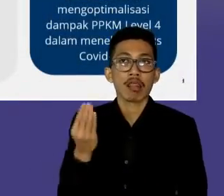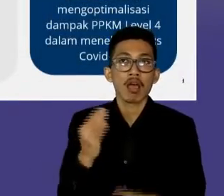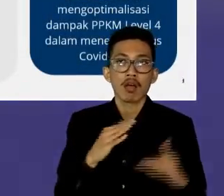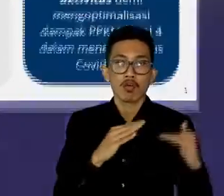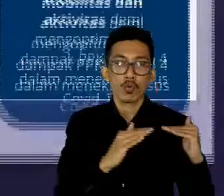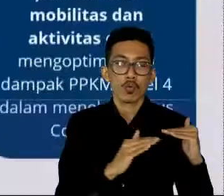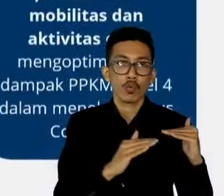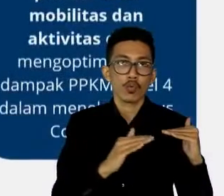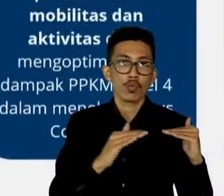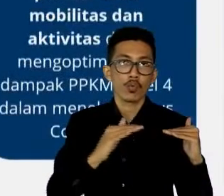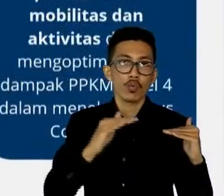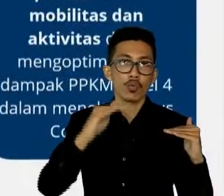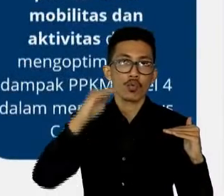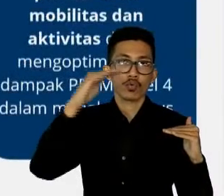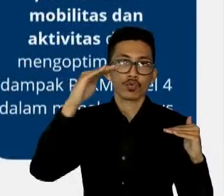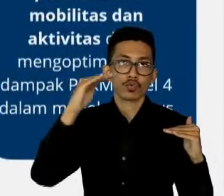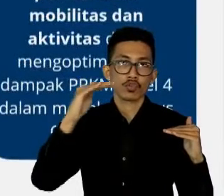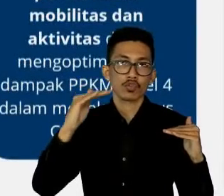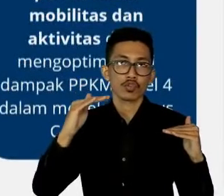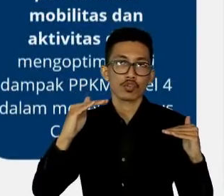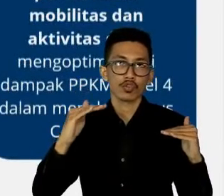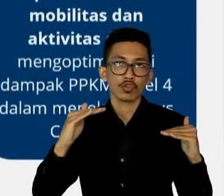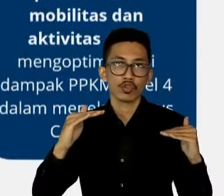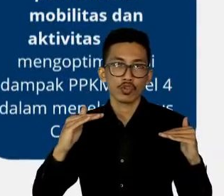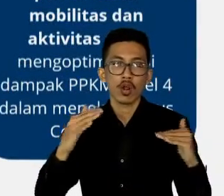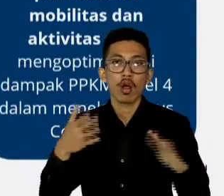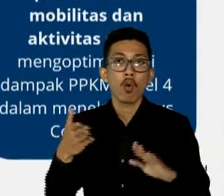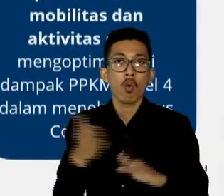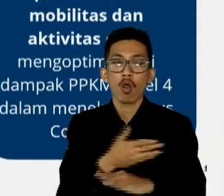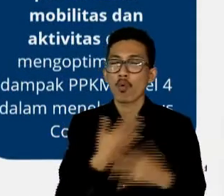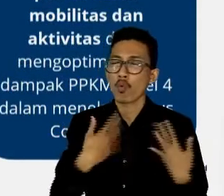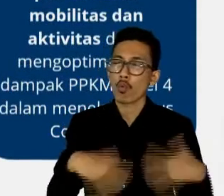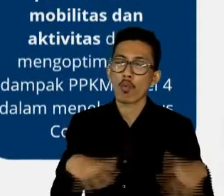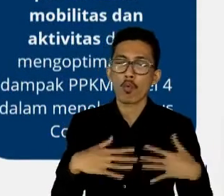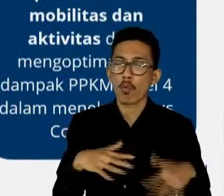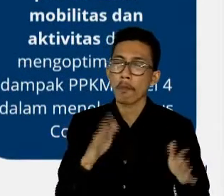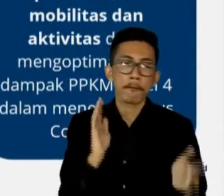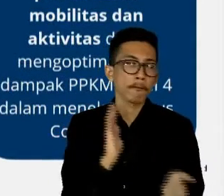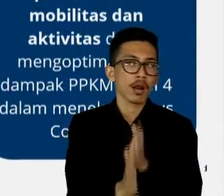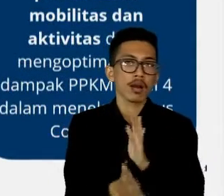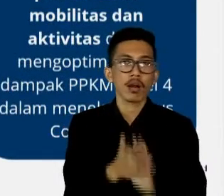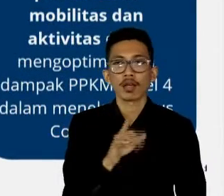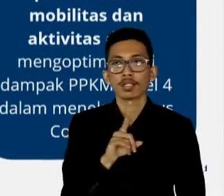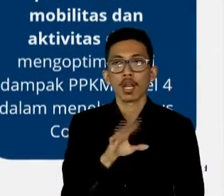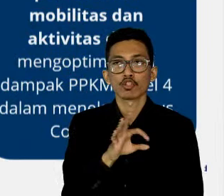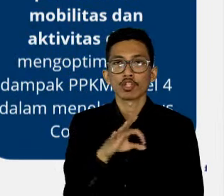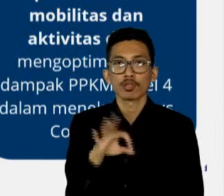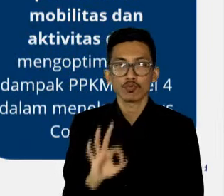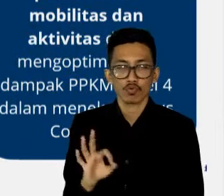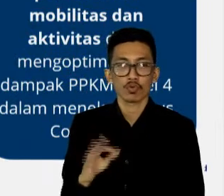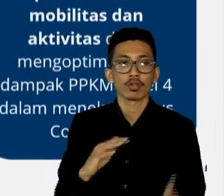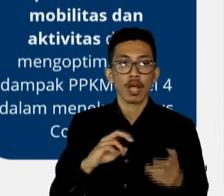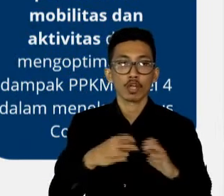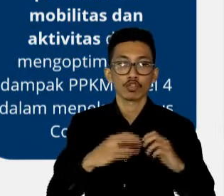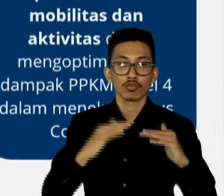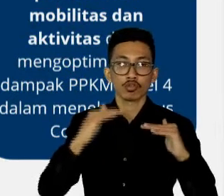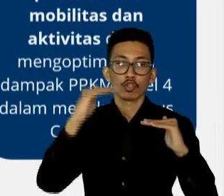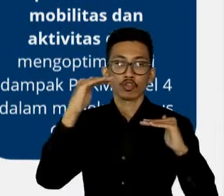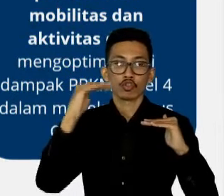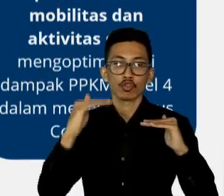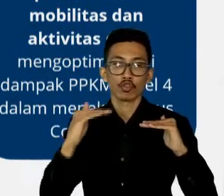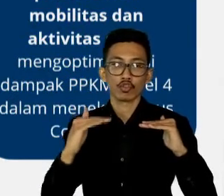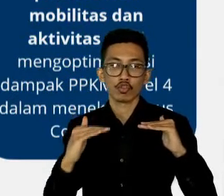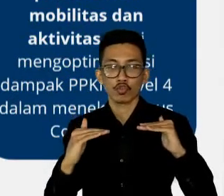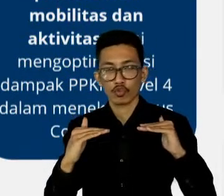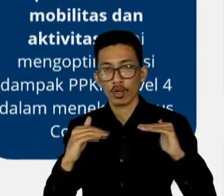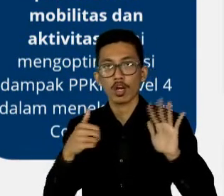naik puncak kemudian turun. Sudah sempat mencapai jumlah kasus aktif 100.000, sekarang sudah di bawah 60.000. Jadi bahkan 50.000,